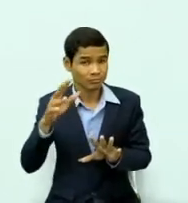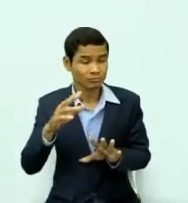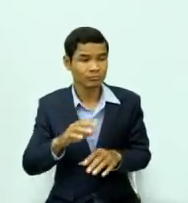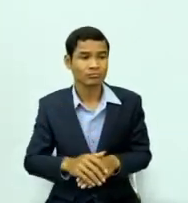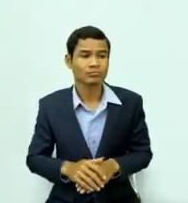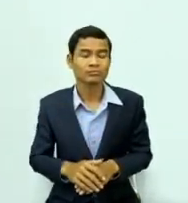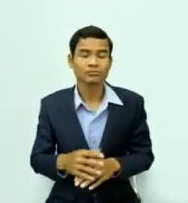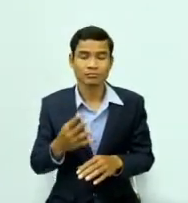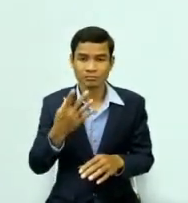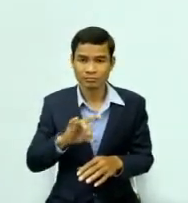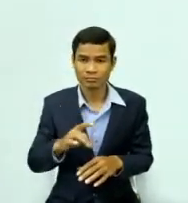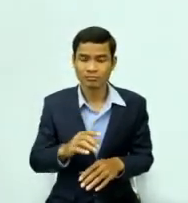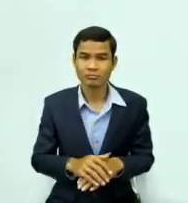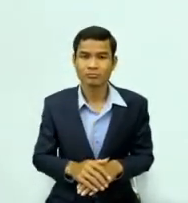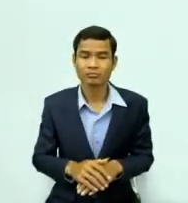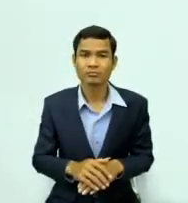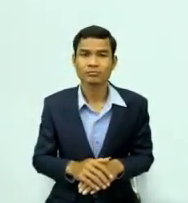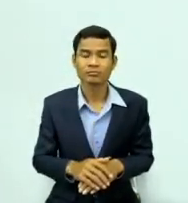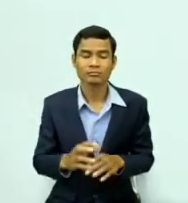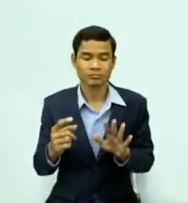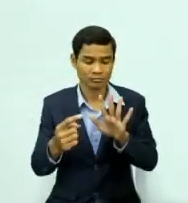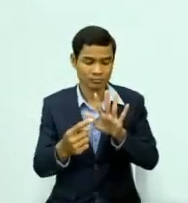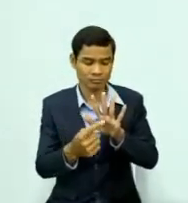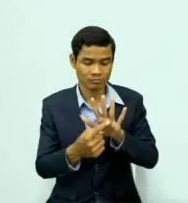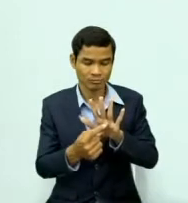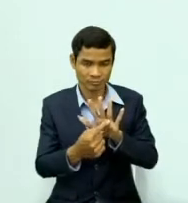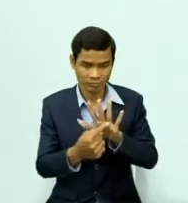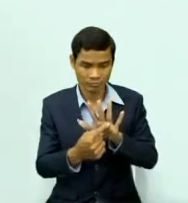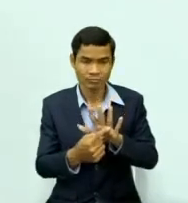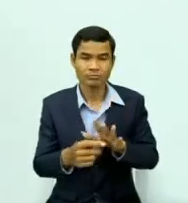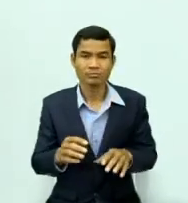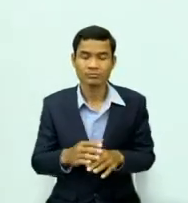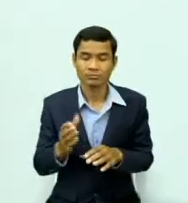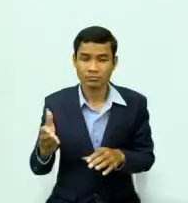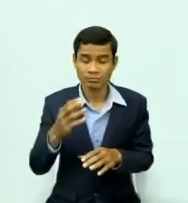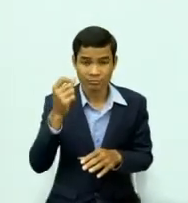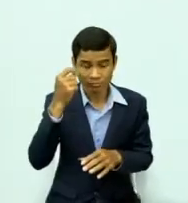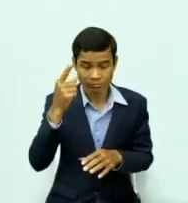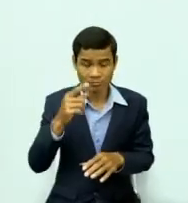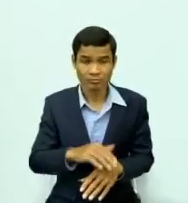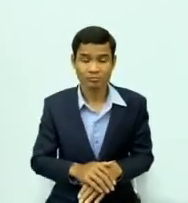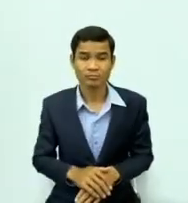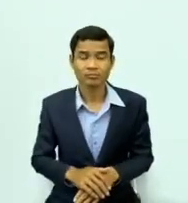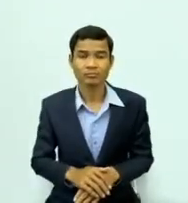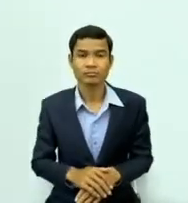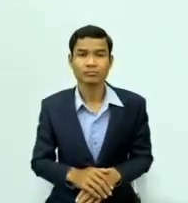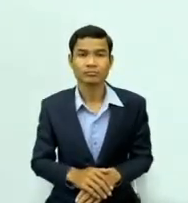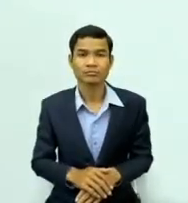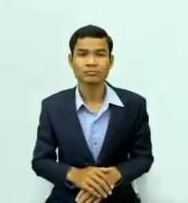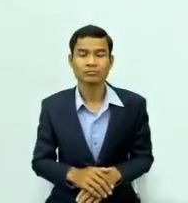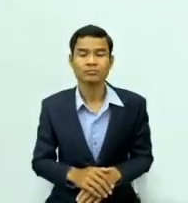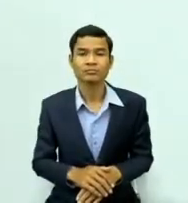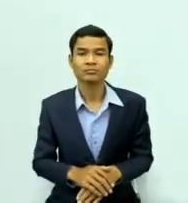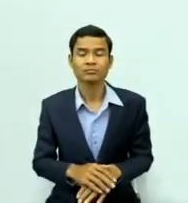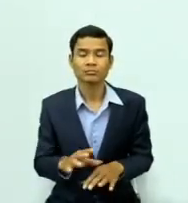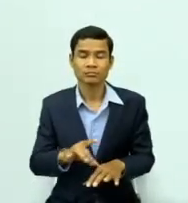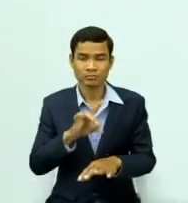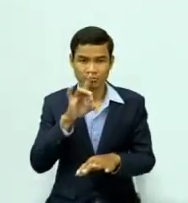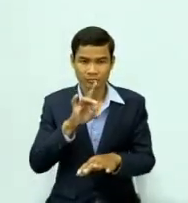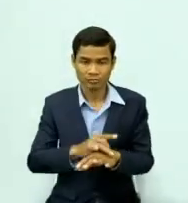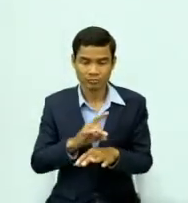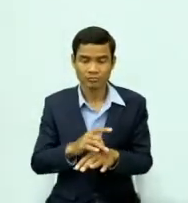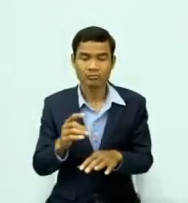ná đó dừng đá tái sẽ ùa nè con chà con toàn là tết con chà mà đoàn tiết ca